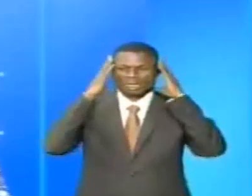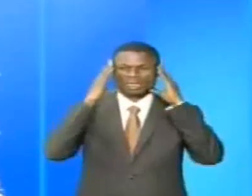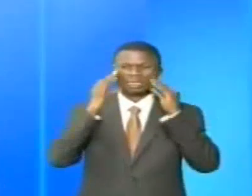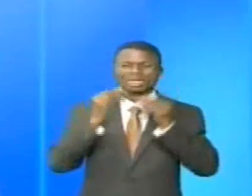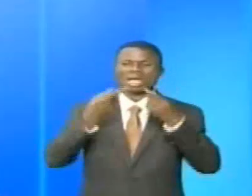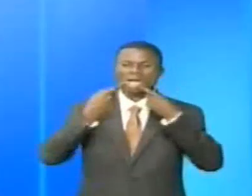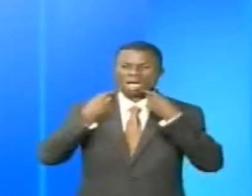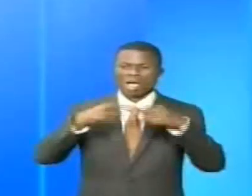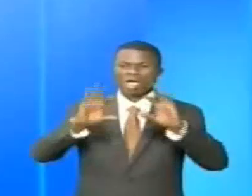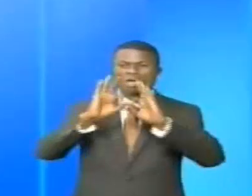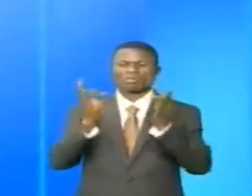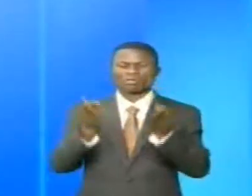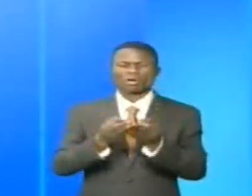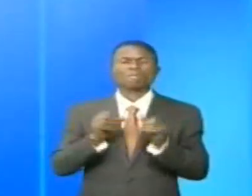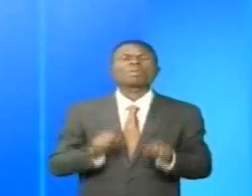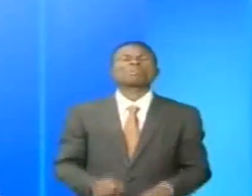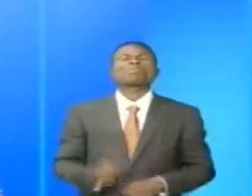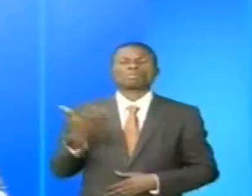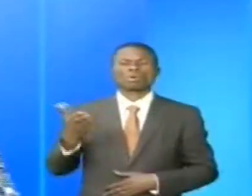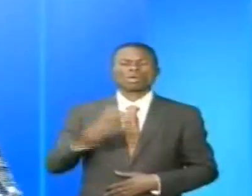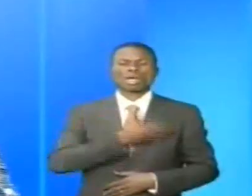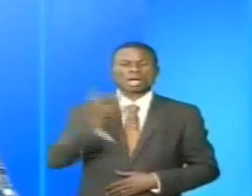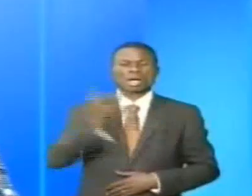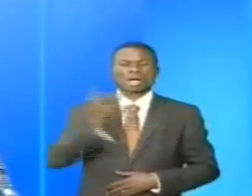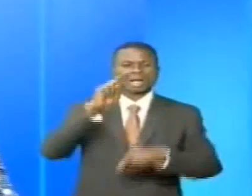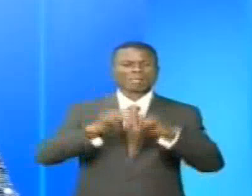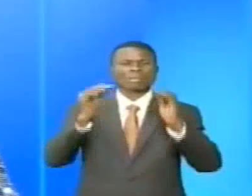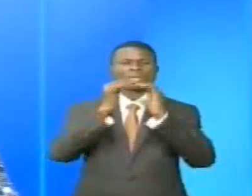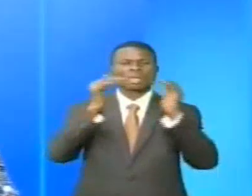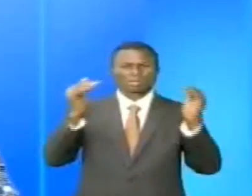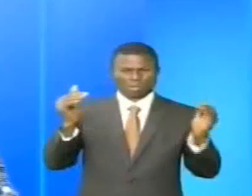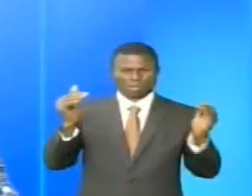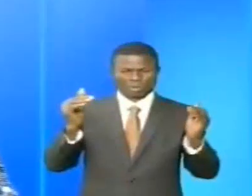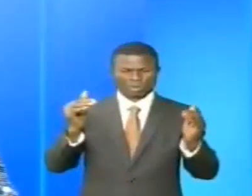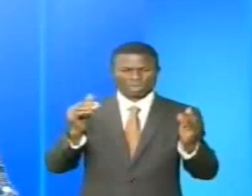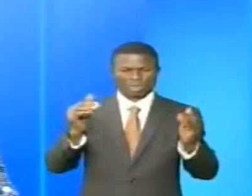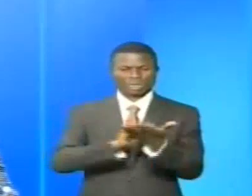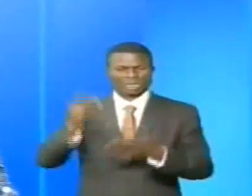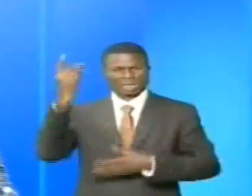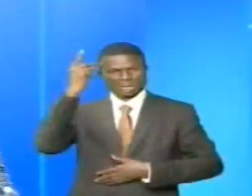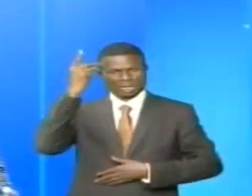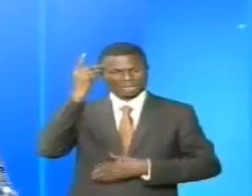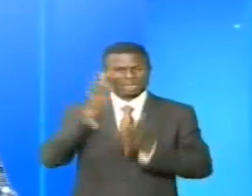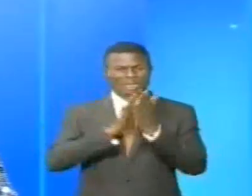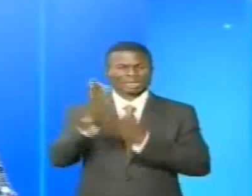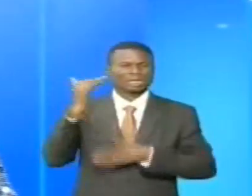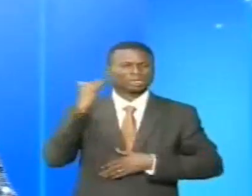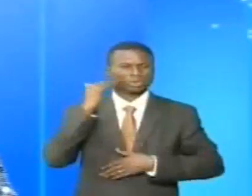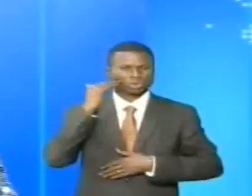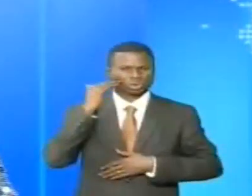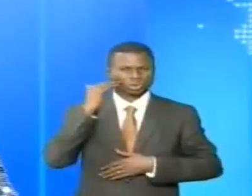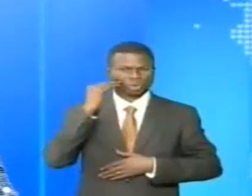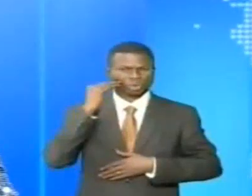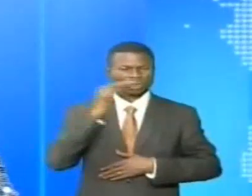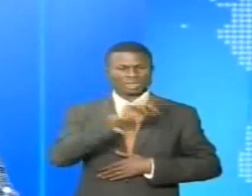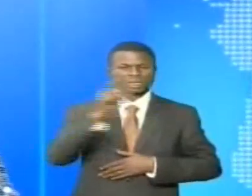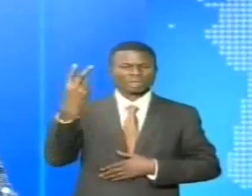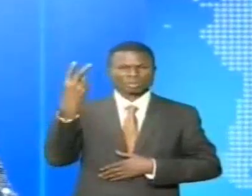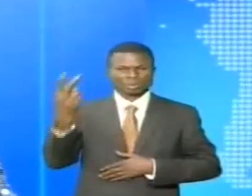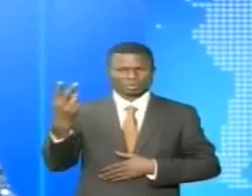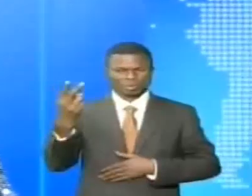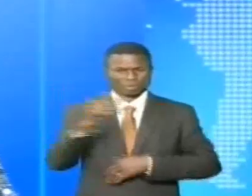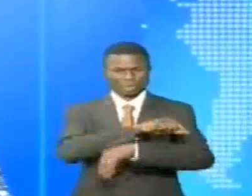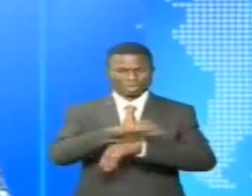l'illustre disparu, que son âme repose en paix. Fait à Kinshasa, le 15 juin 2020, le